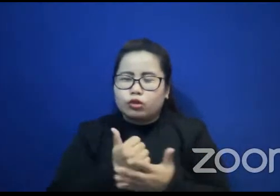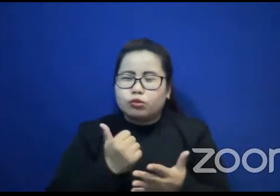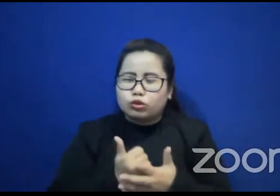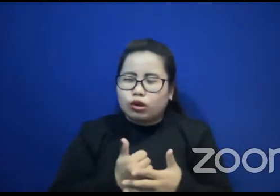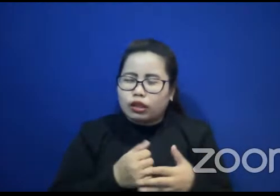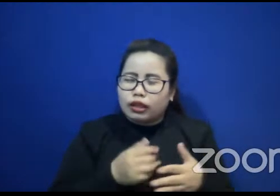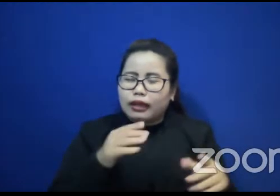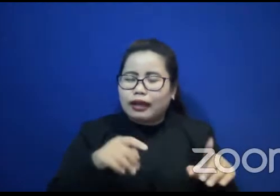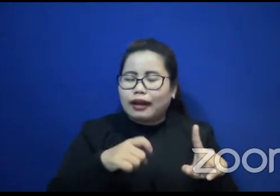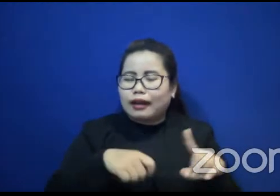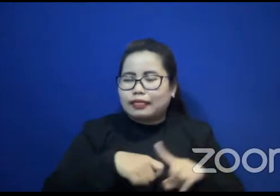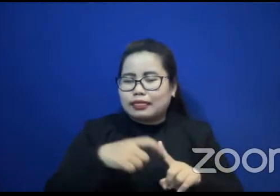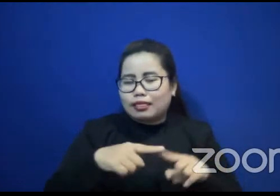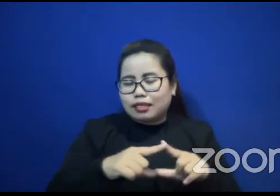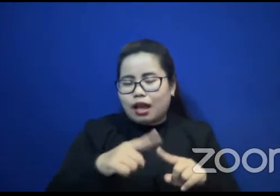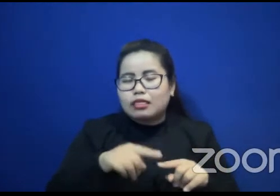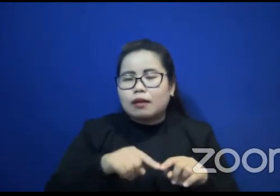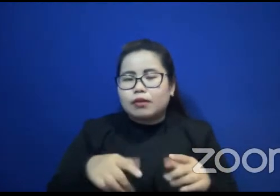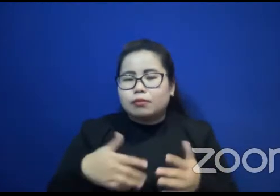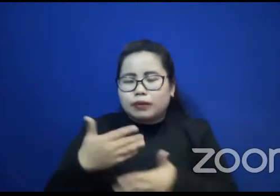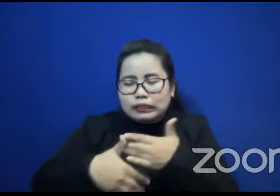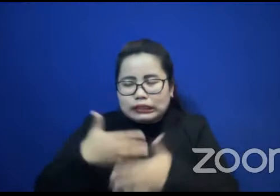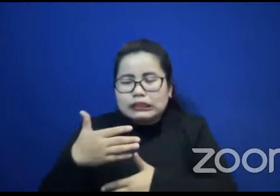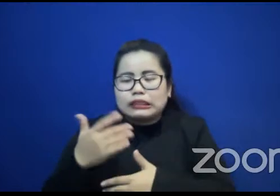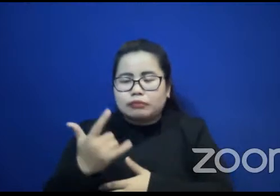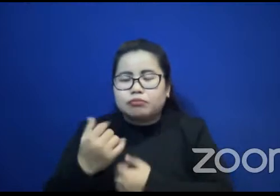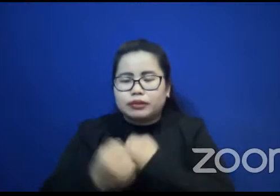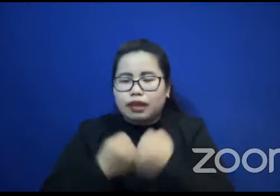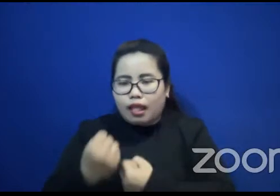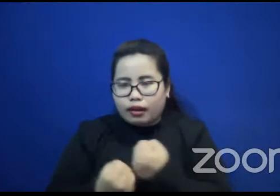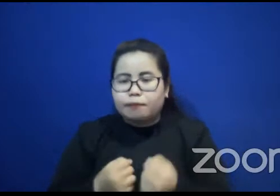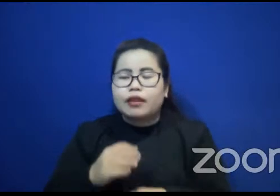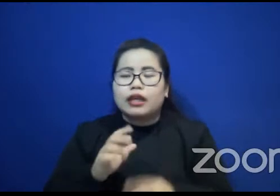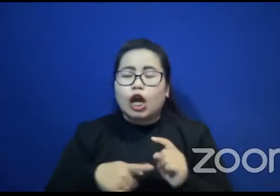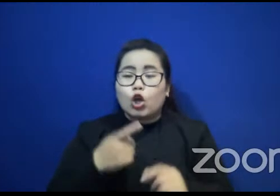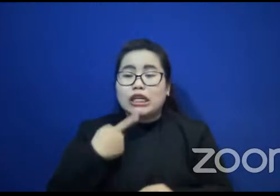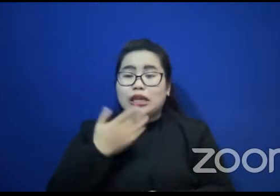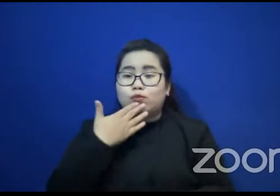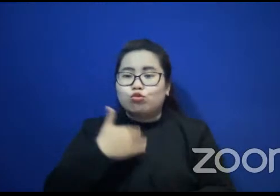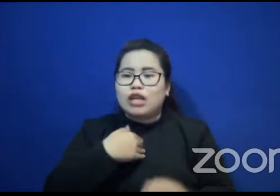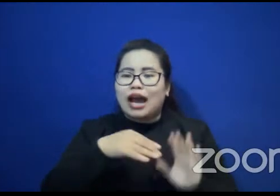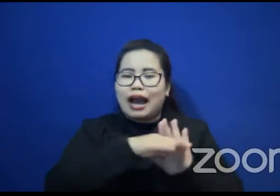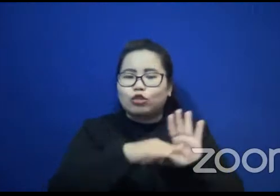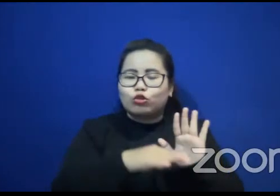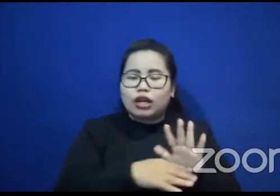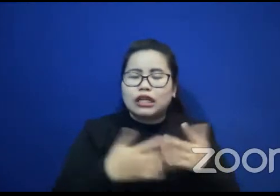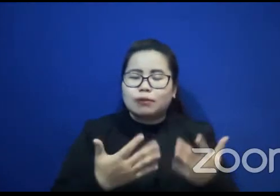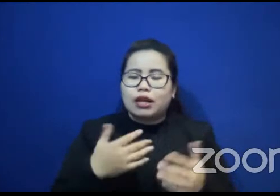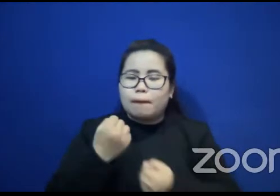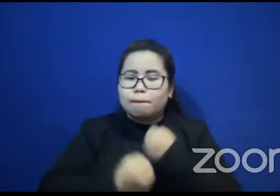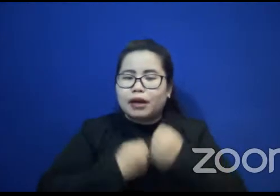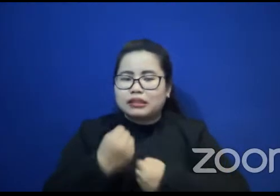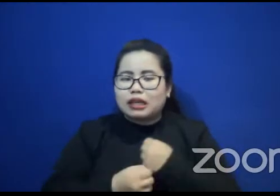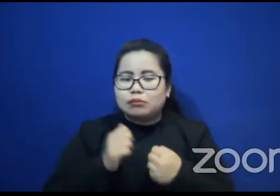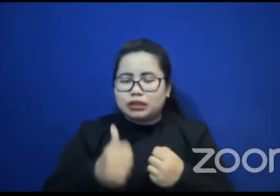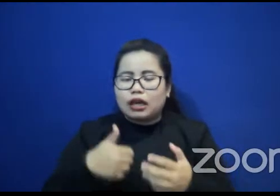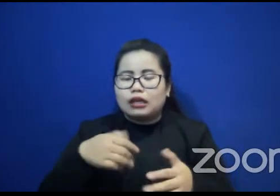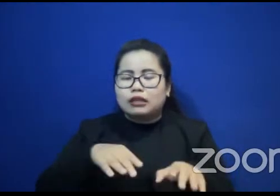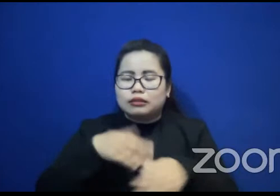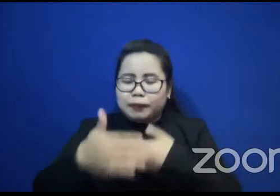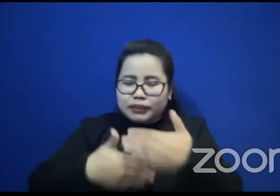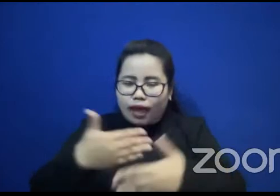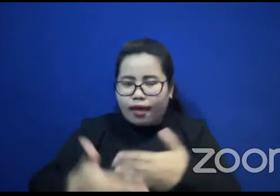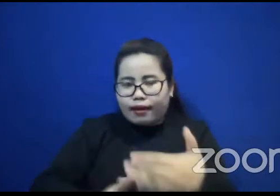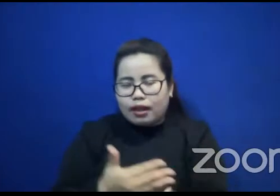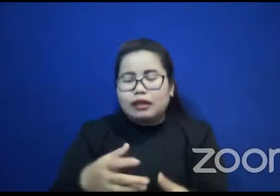mana jalan gitu Jadi yang penting itu ketika kita memiliki peraturannya bagaimana nanti investment nya jalan semoga kita harus